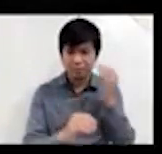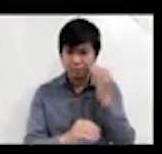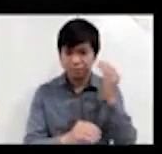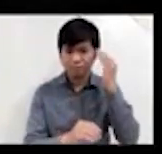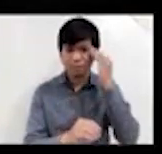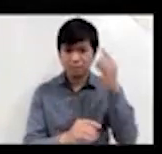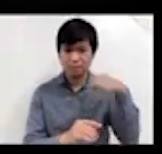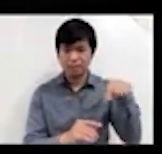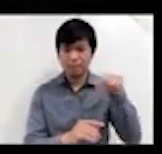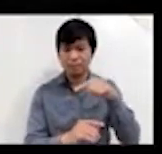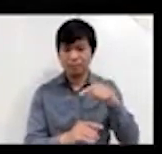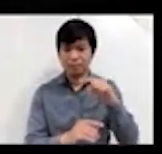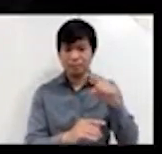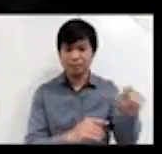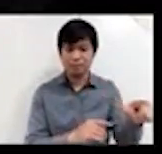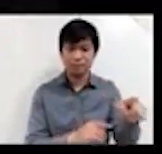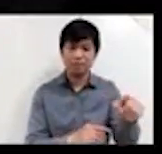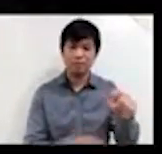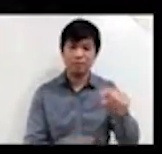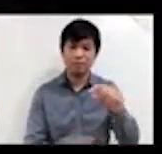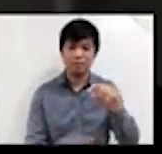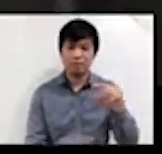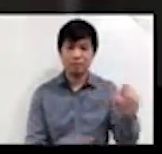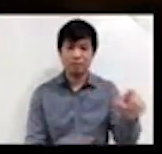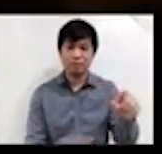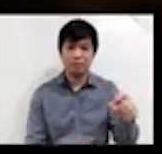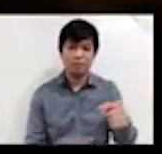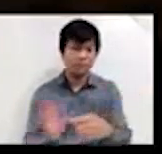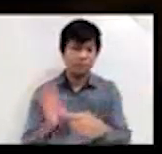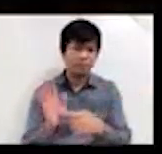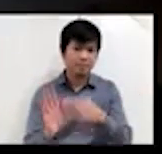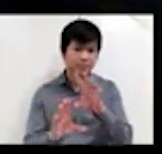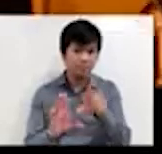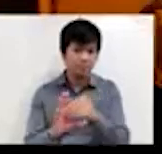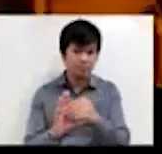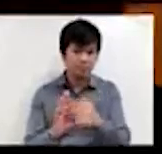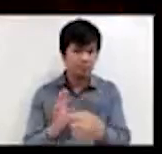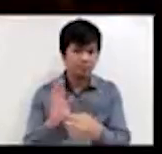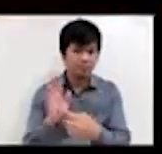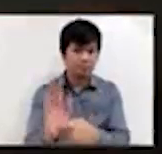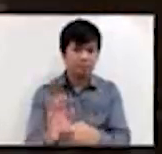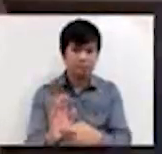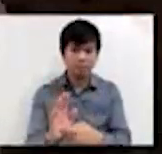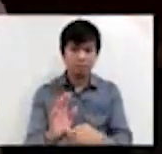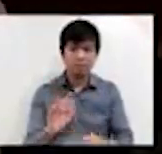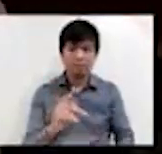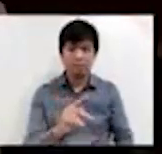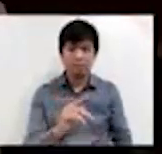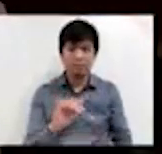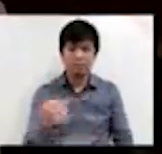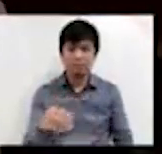Ngayong Creature, bagay na ibinida sa atin ni PSJ.